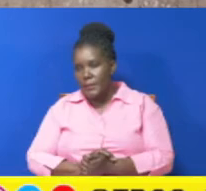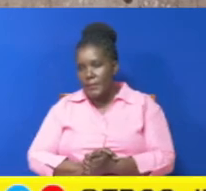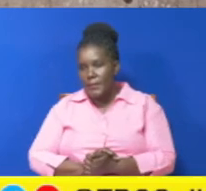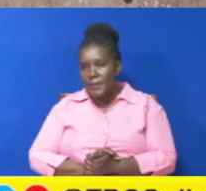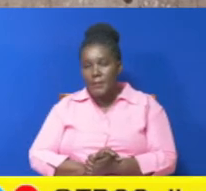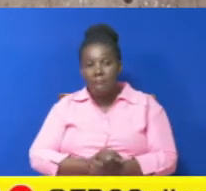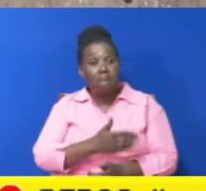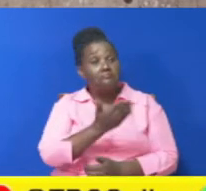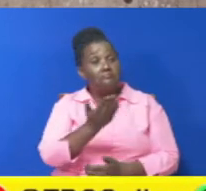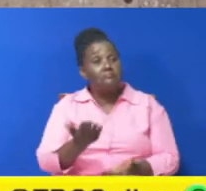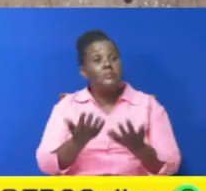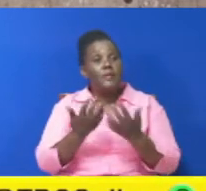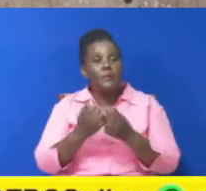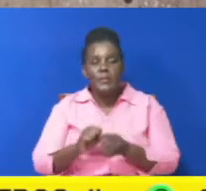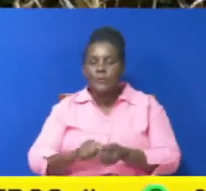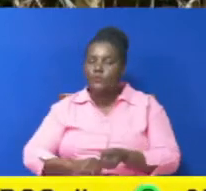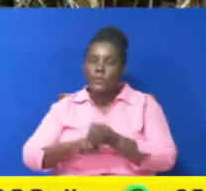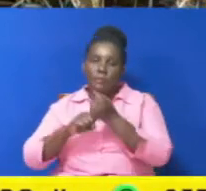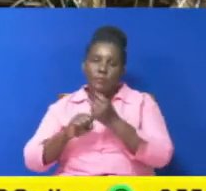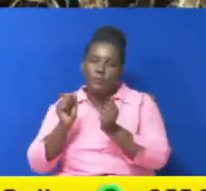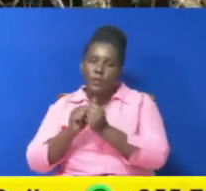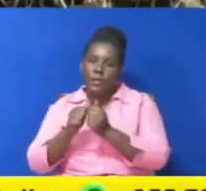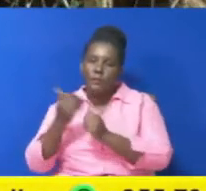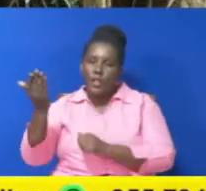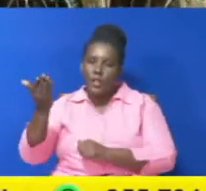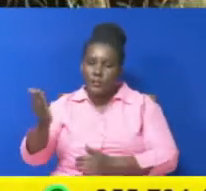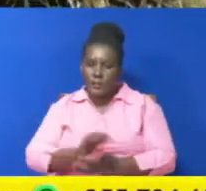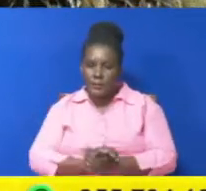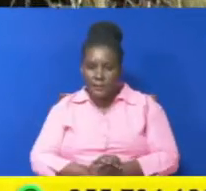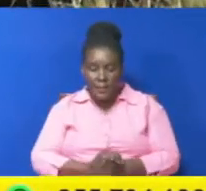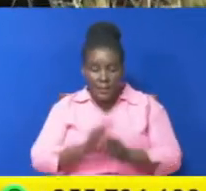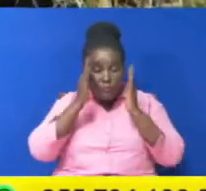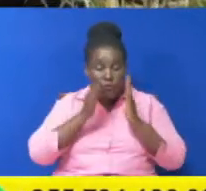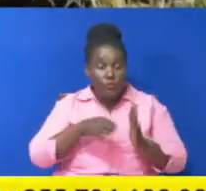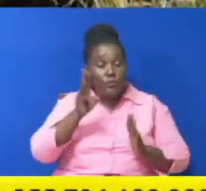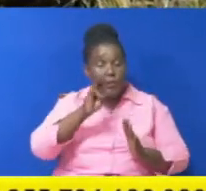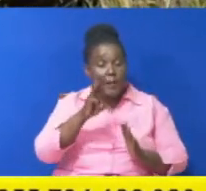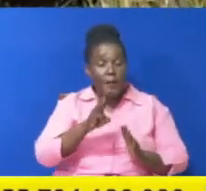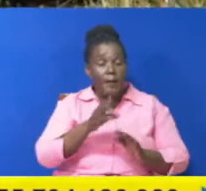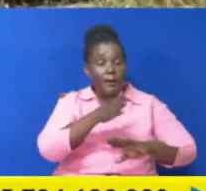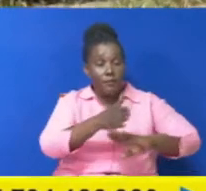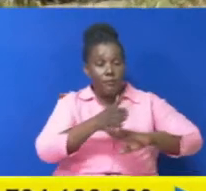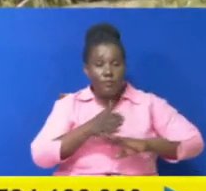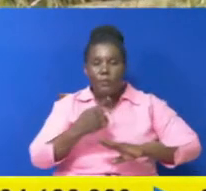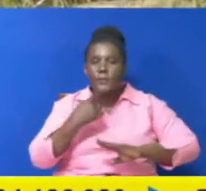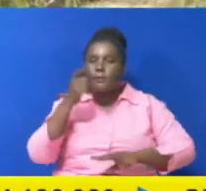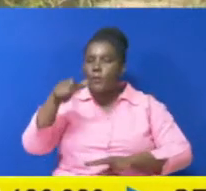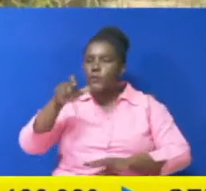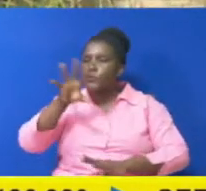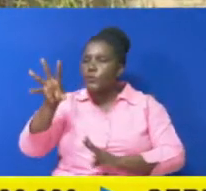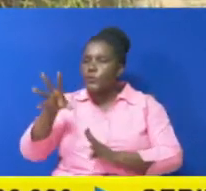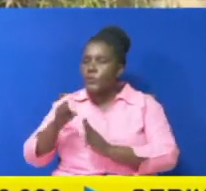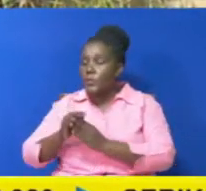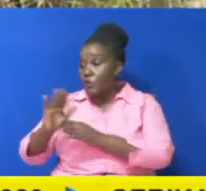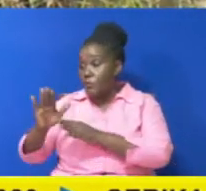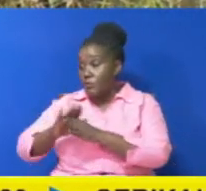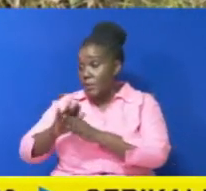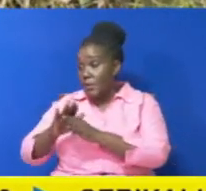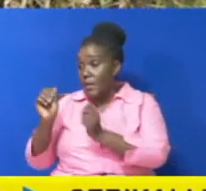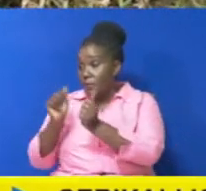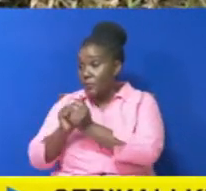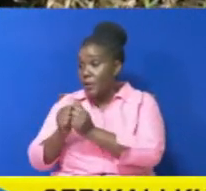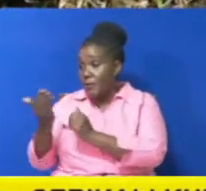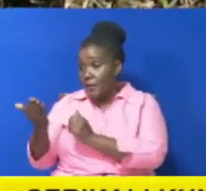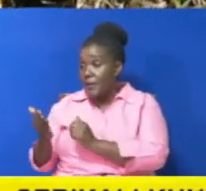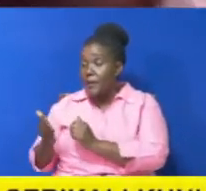anaweza kanisaidia kwa chochote ambacho alichokuwa nacho. Mkuu wa wilaya ya Ubungo, Harry James, anasema wote waliohusika na tukio hilo